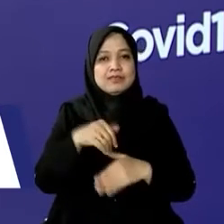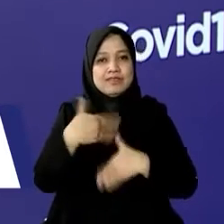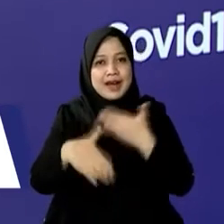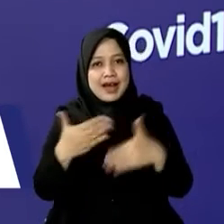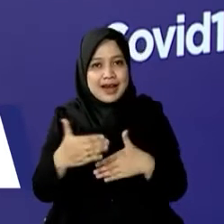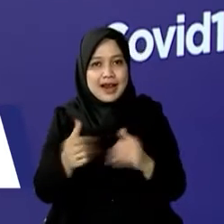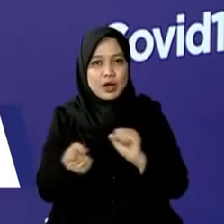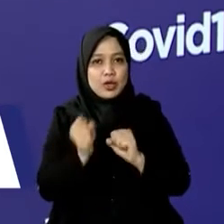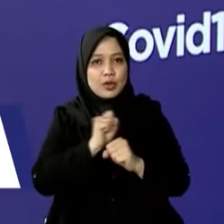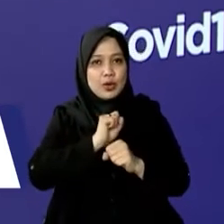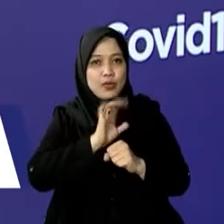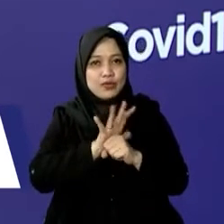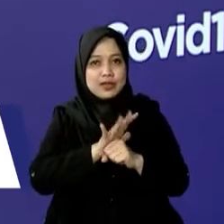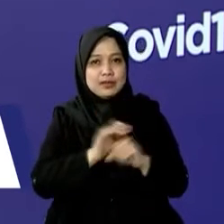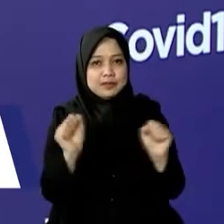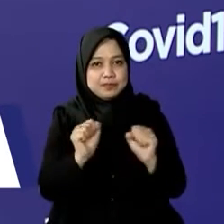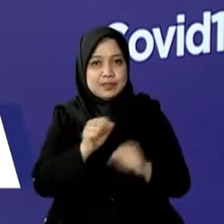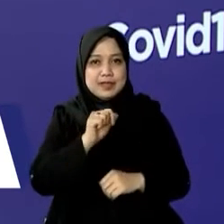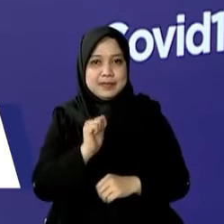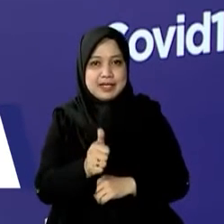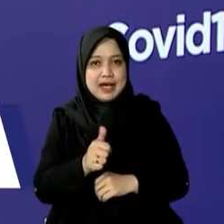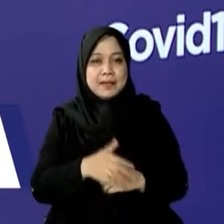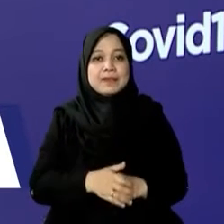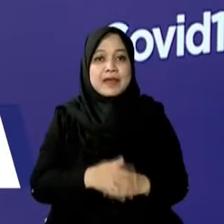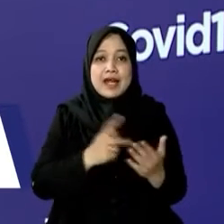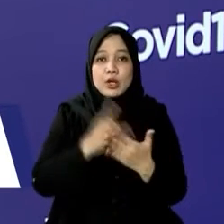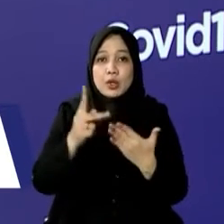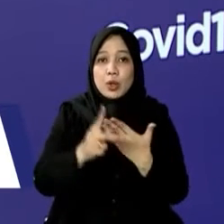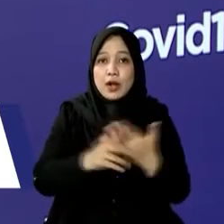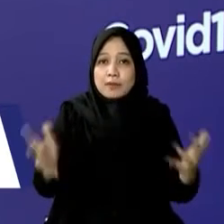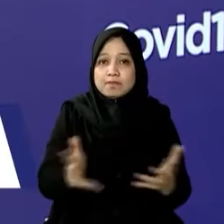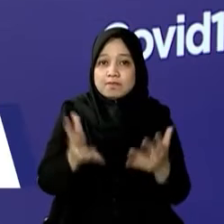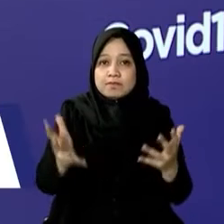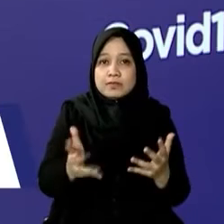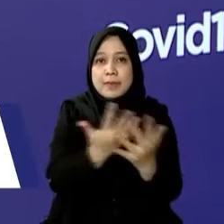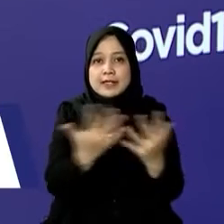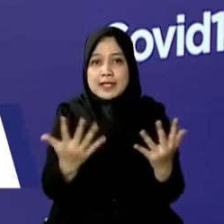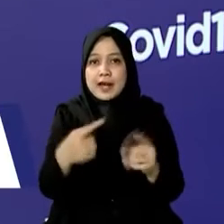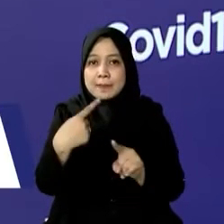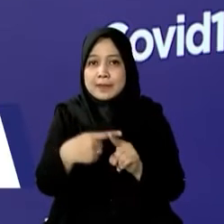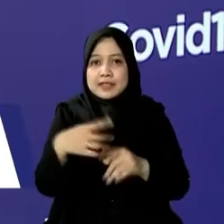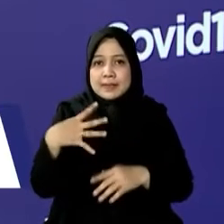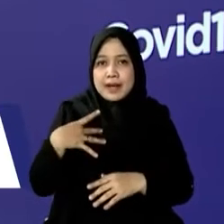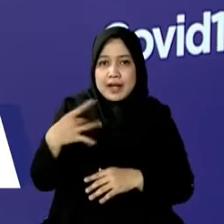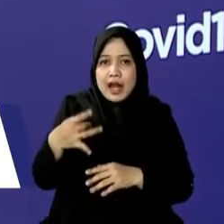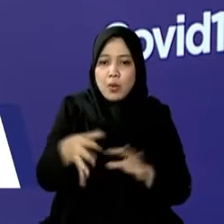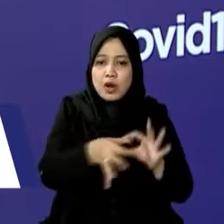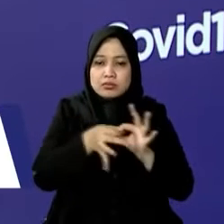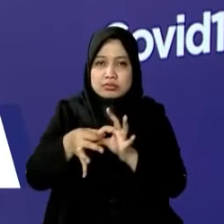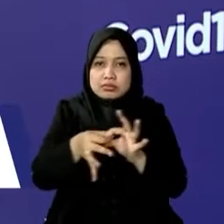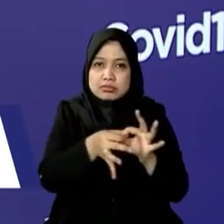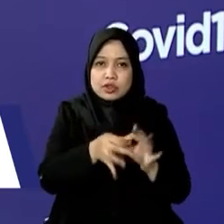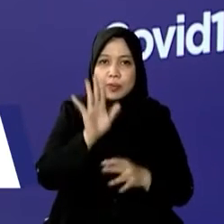covert 19 lalu Bagaimana program pemberdayaan masyarakat dan kolaborasi para relawan dalam menghentikan penyebaran